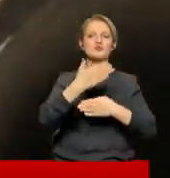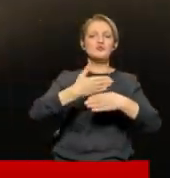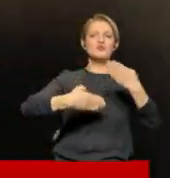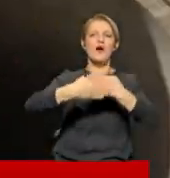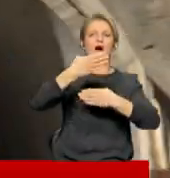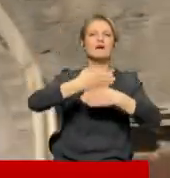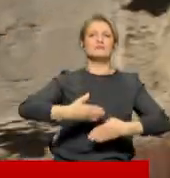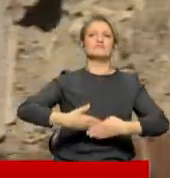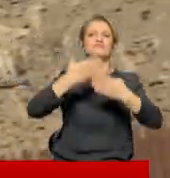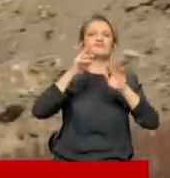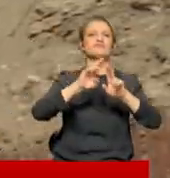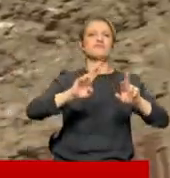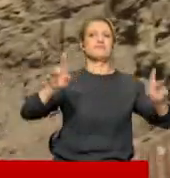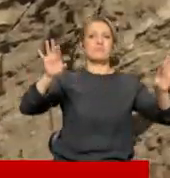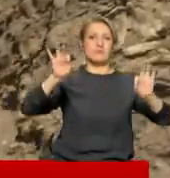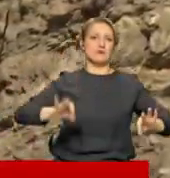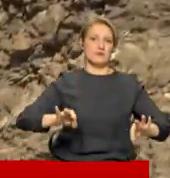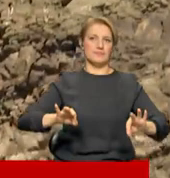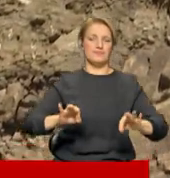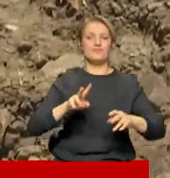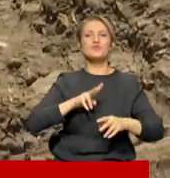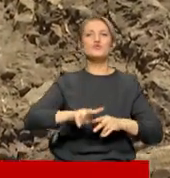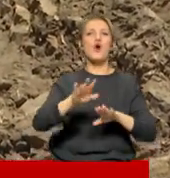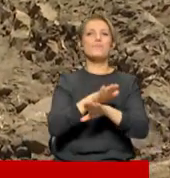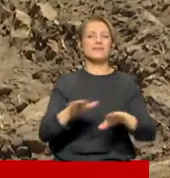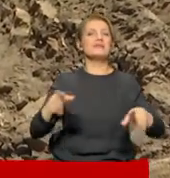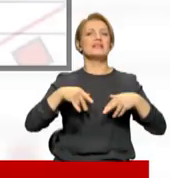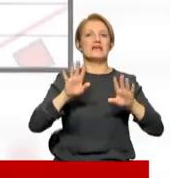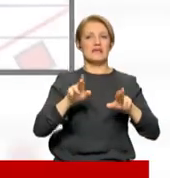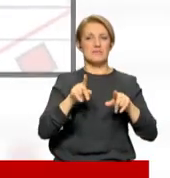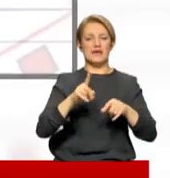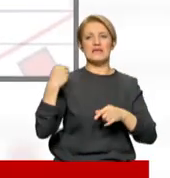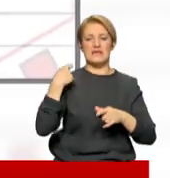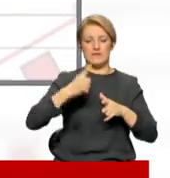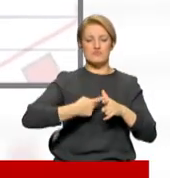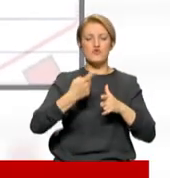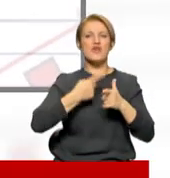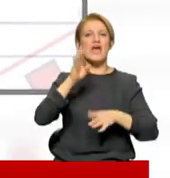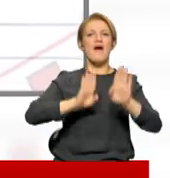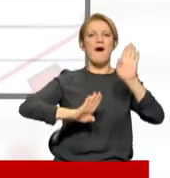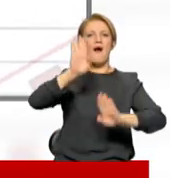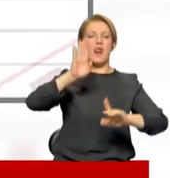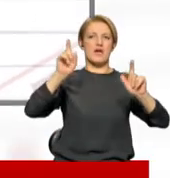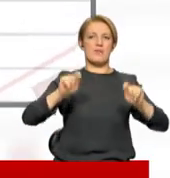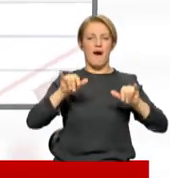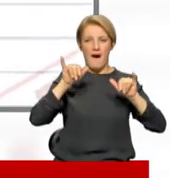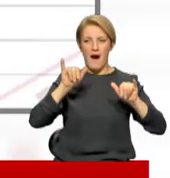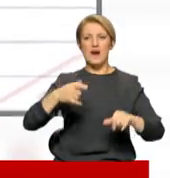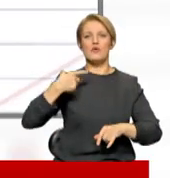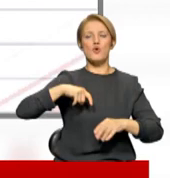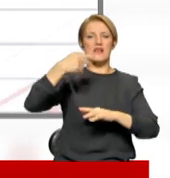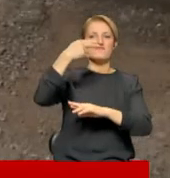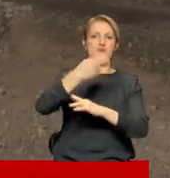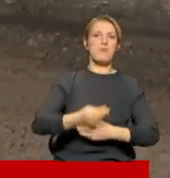çökmeye başladı yarın bırakılan tünellerde yol bitmediği gibi yeni projelerin de ihalesi yapıldı hem de aynı özel